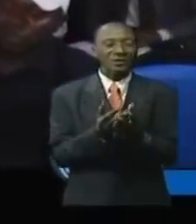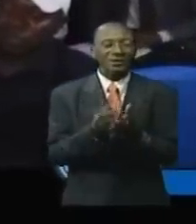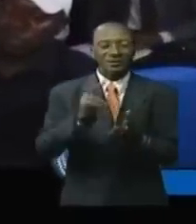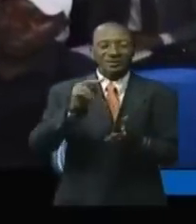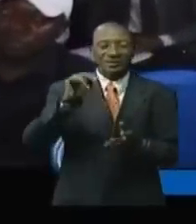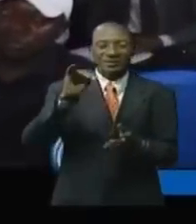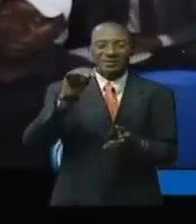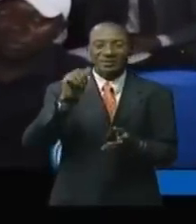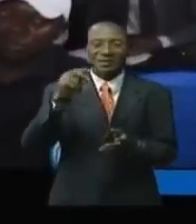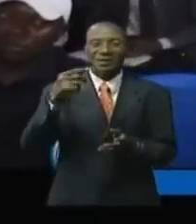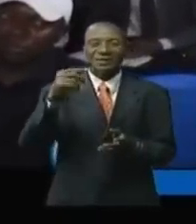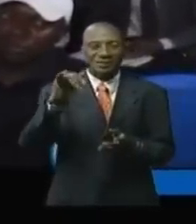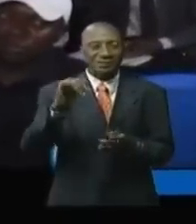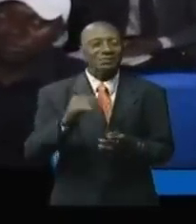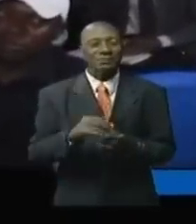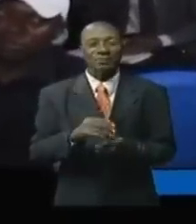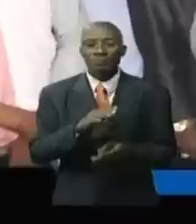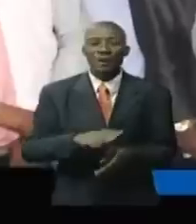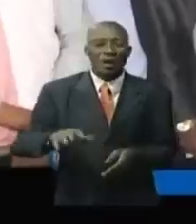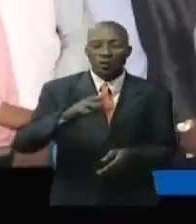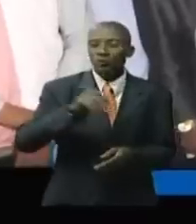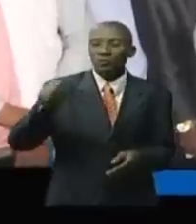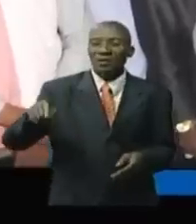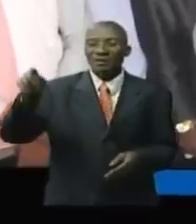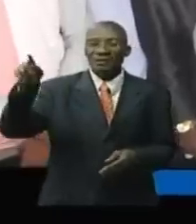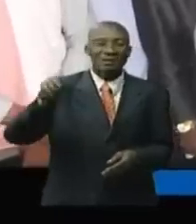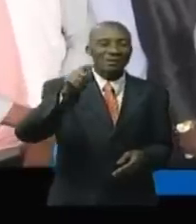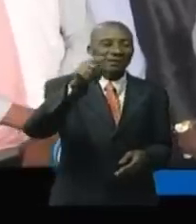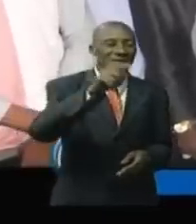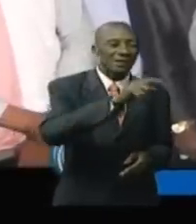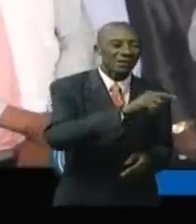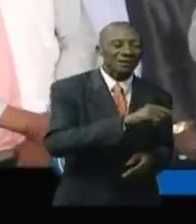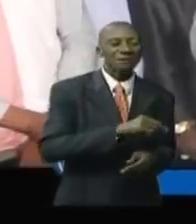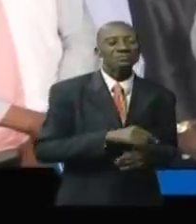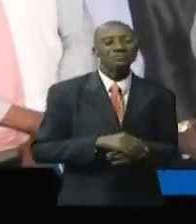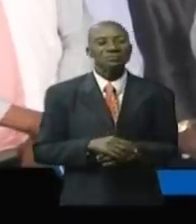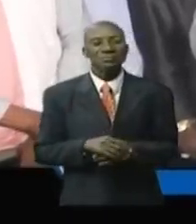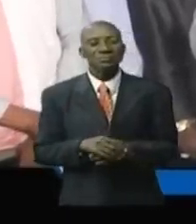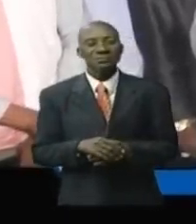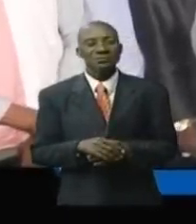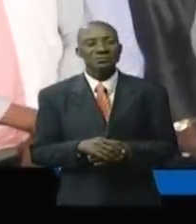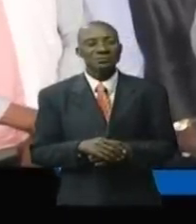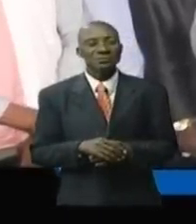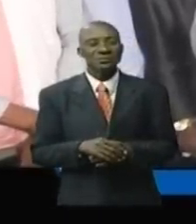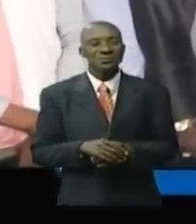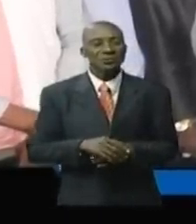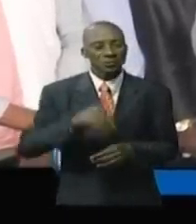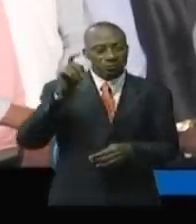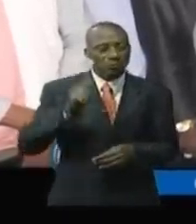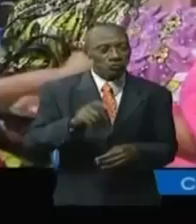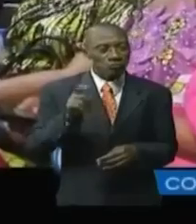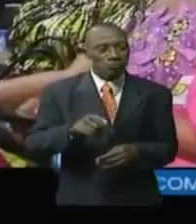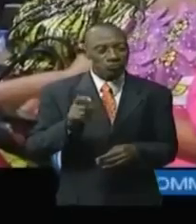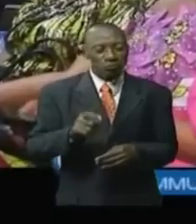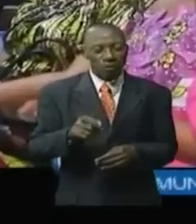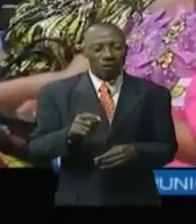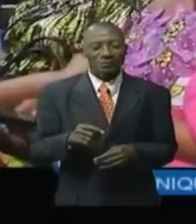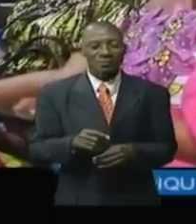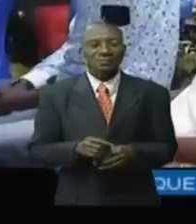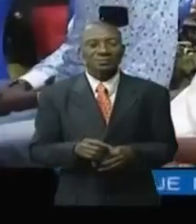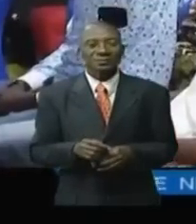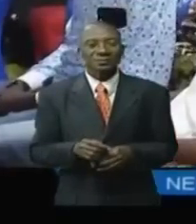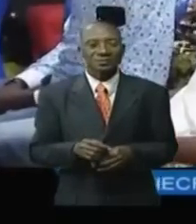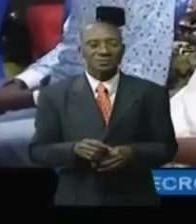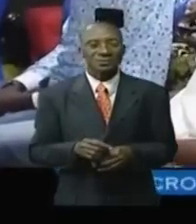leur tendance politique, titres et qualités, à la mobilisation générale et